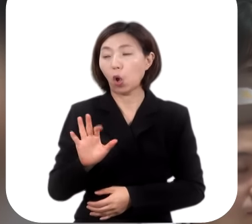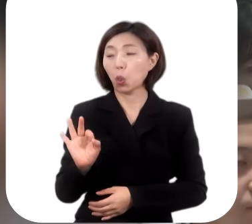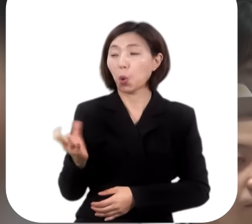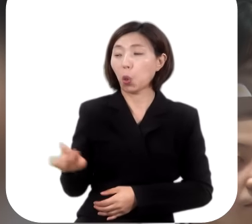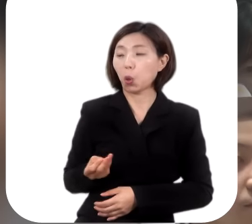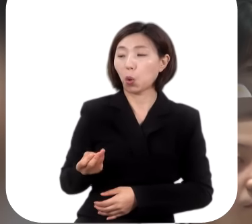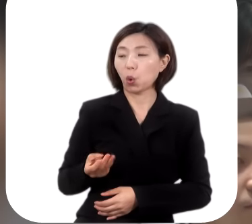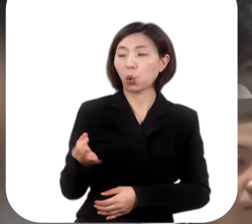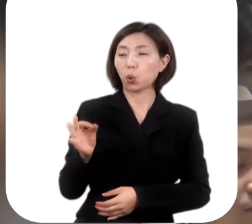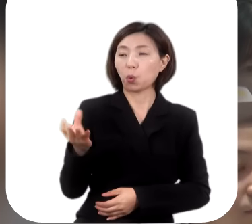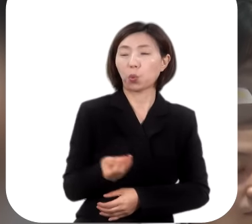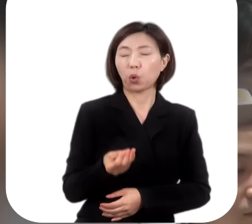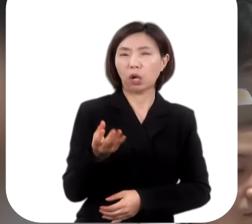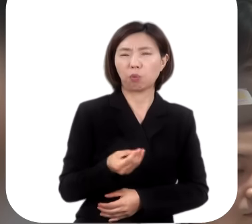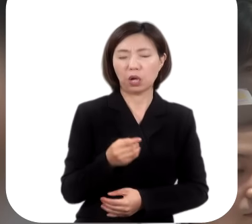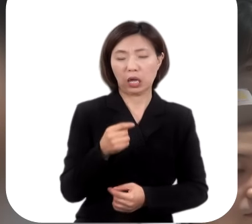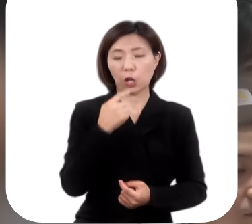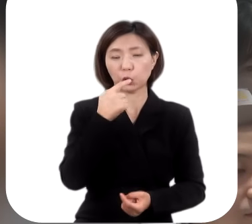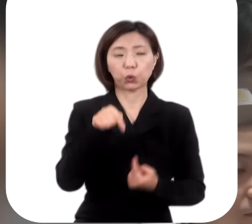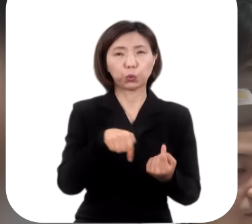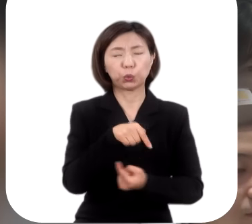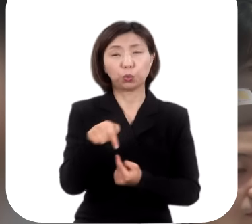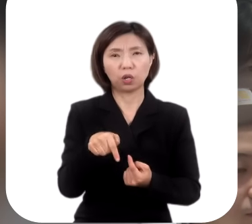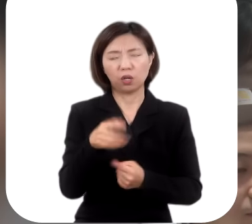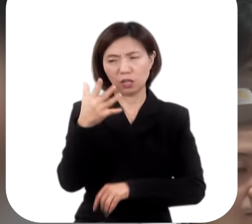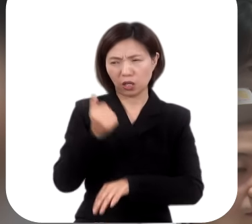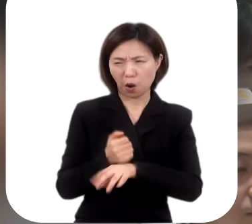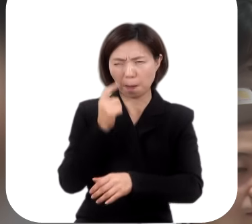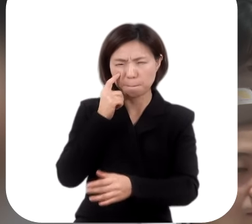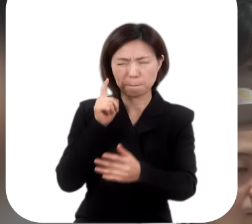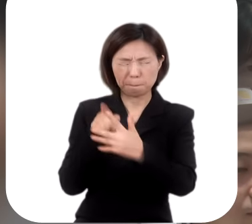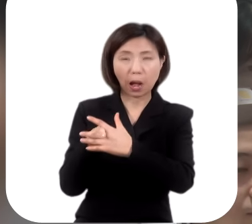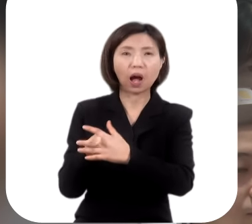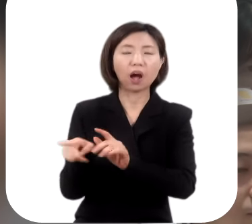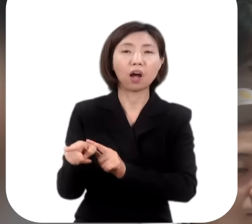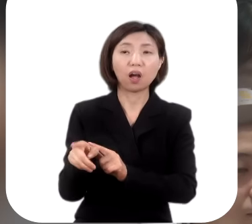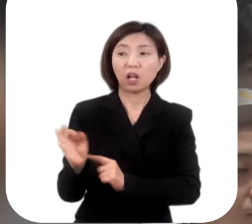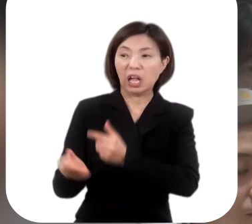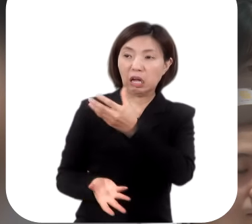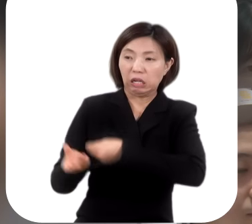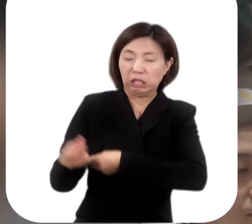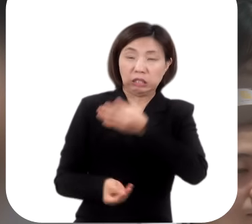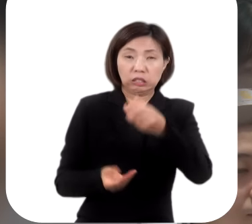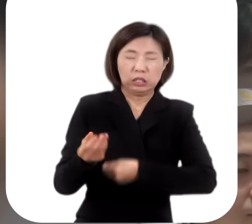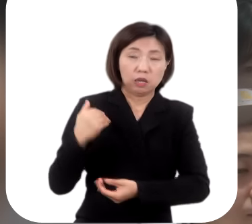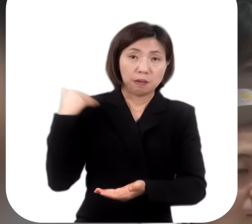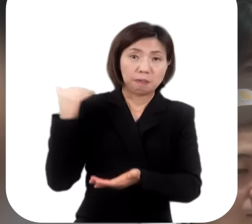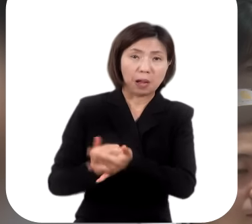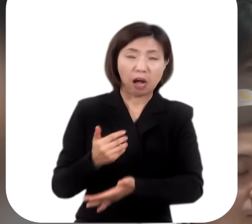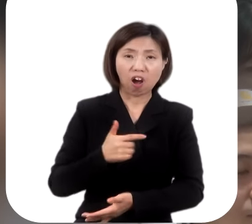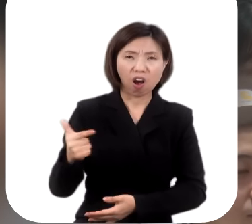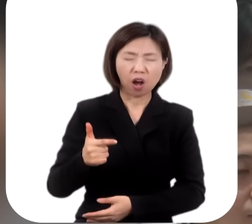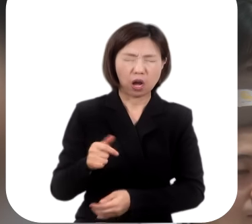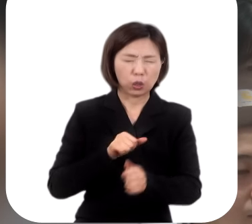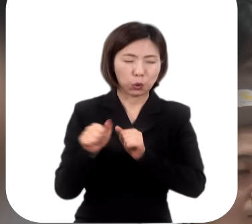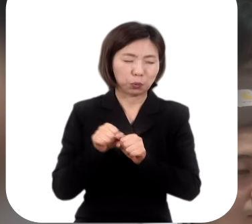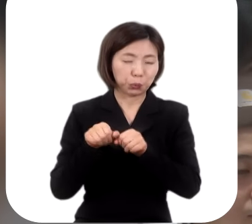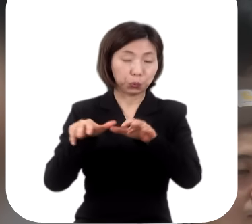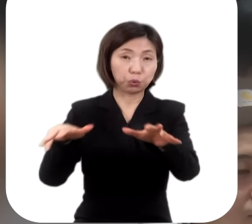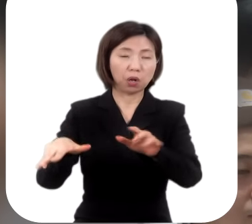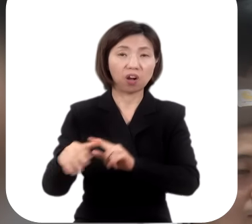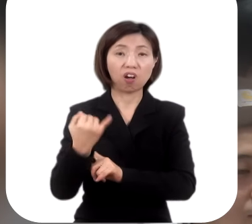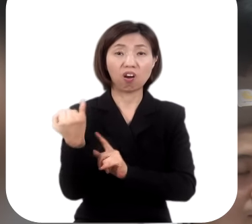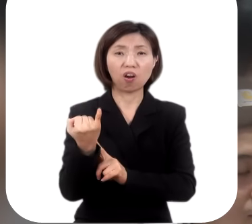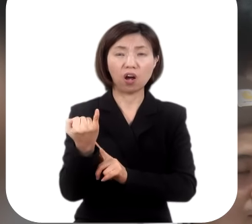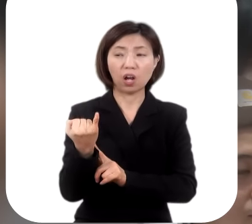도박을 한다는 얘기를 안 하고. 하지만 그 비밀이 어디가 있겠어. 다 알고 이제, 그러니까 여기저기 너무 돈을 빌리니까 이제